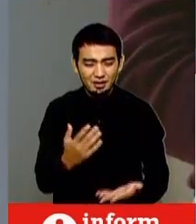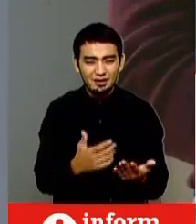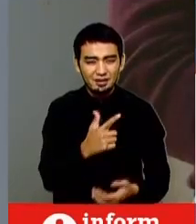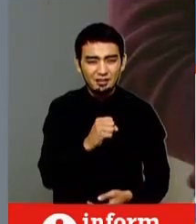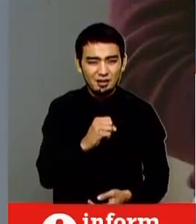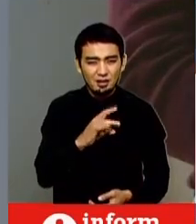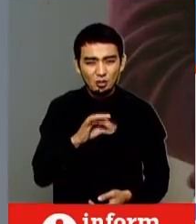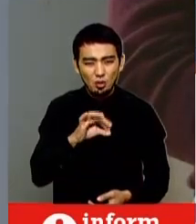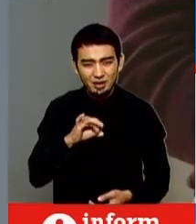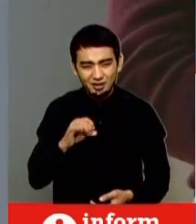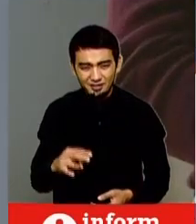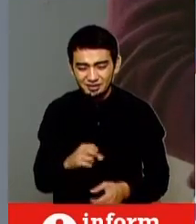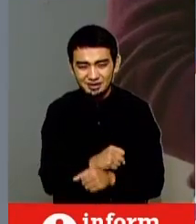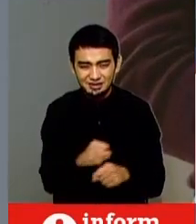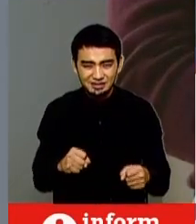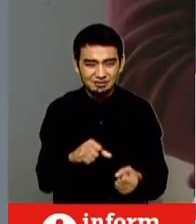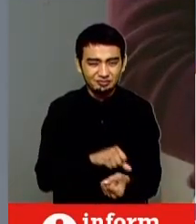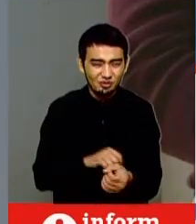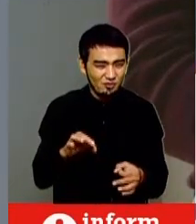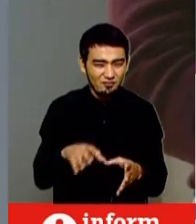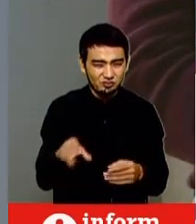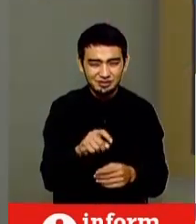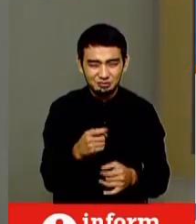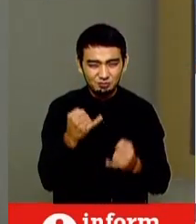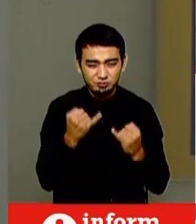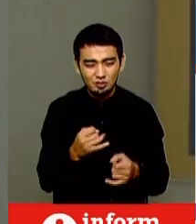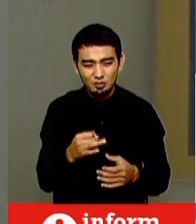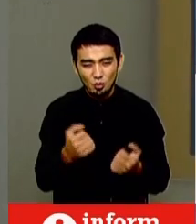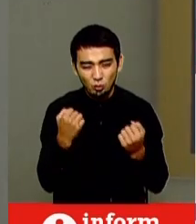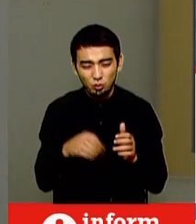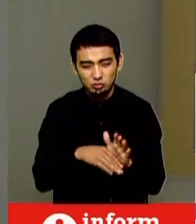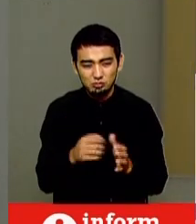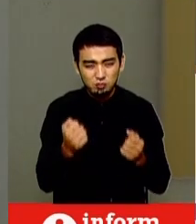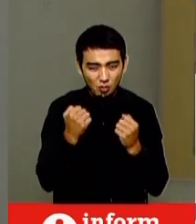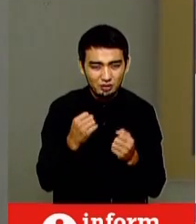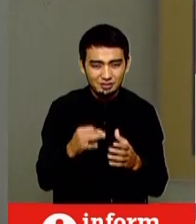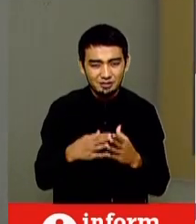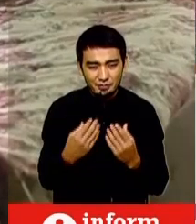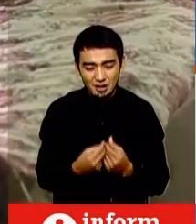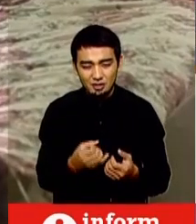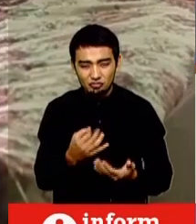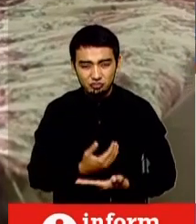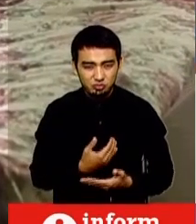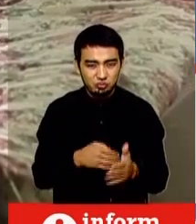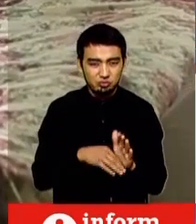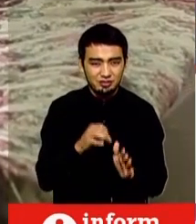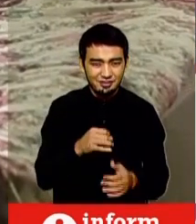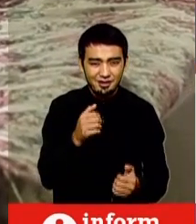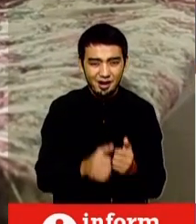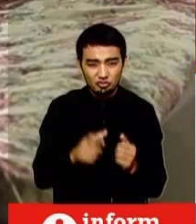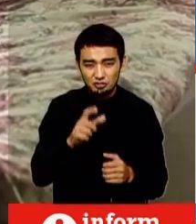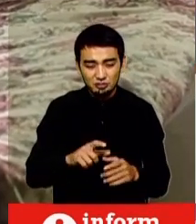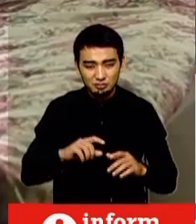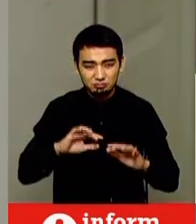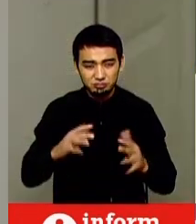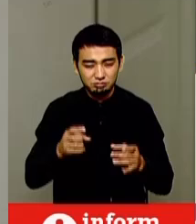лучше спорт и нормальный образ жизни, работа, семья. Подобная история в стенах наркодиспансера может поделиться каждый пациент. Все